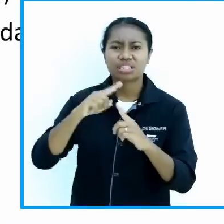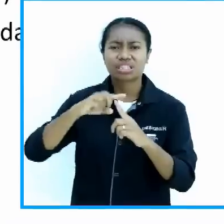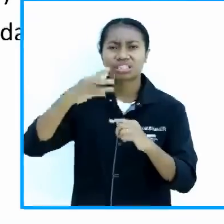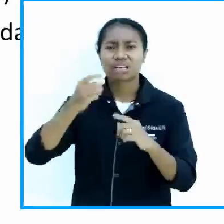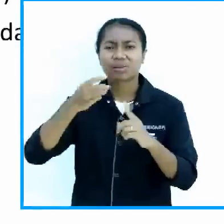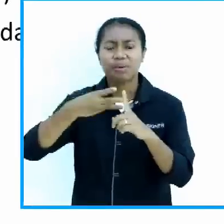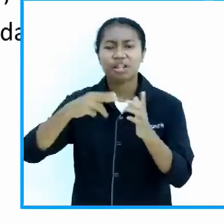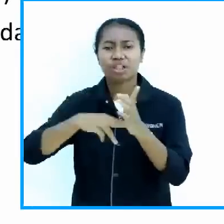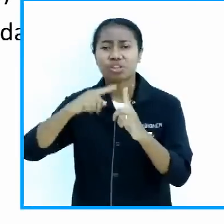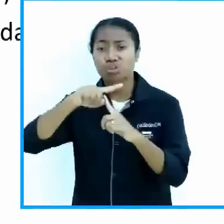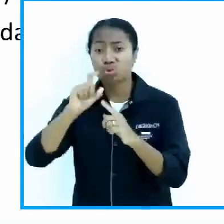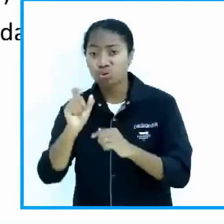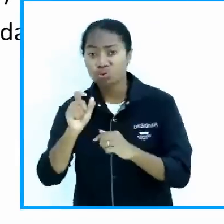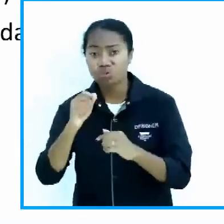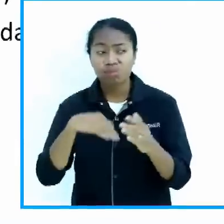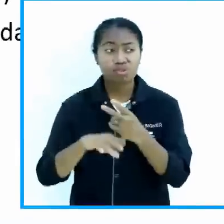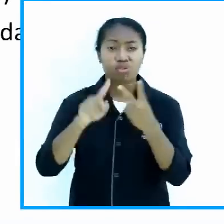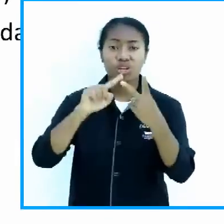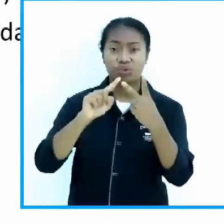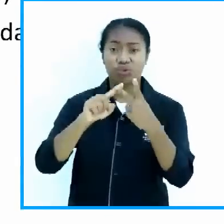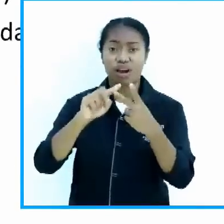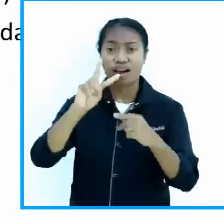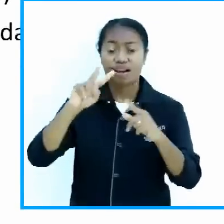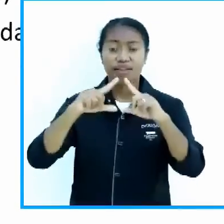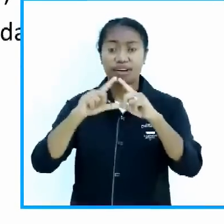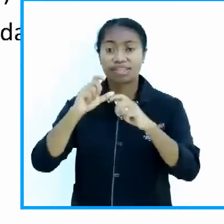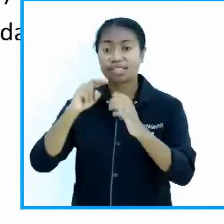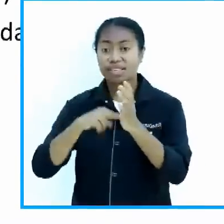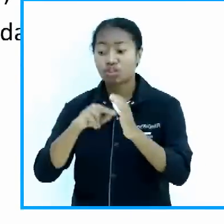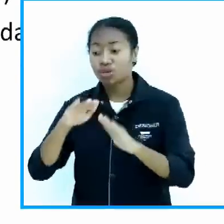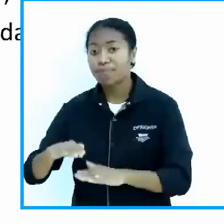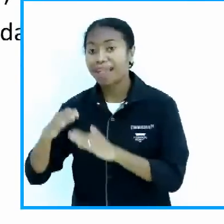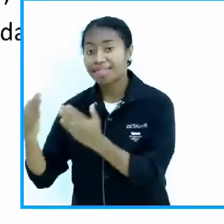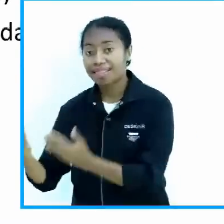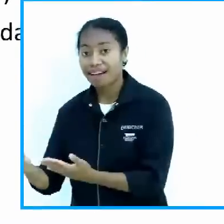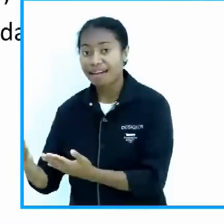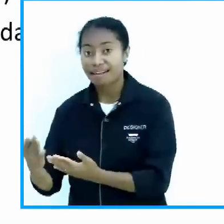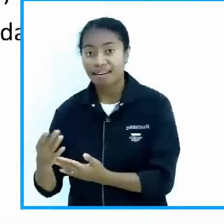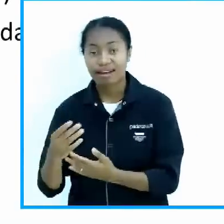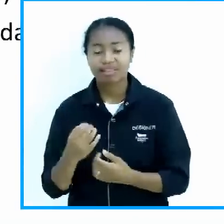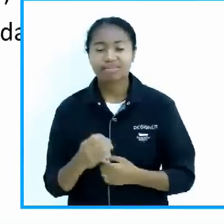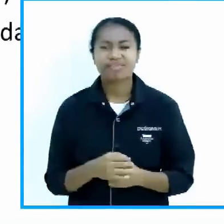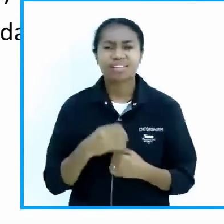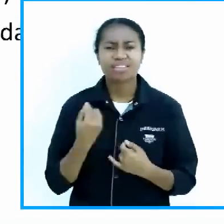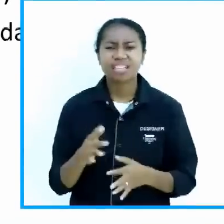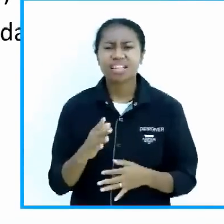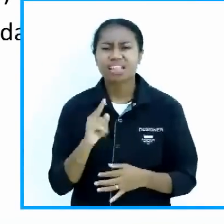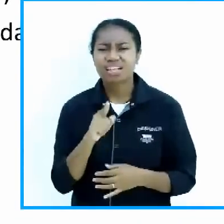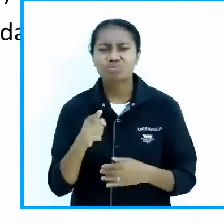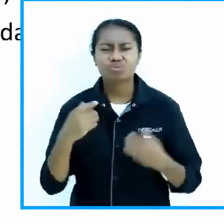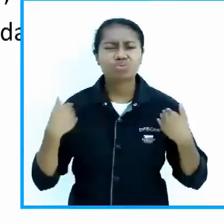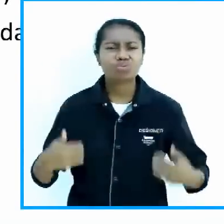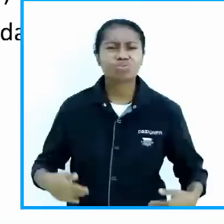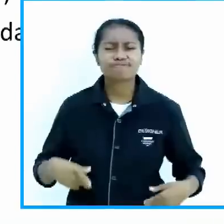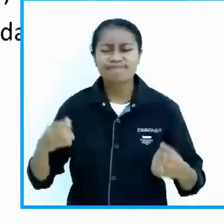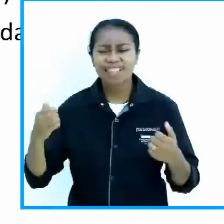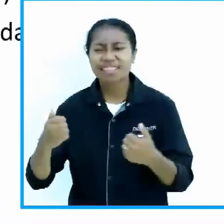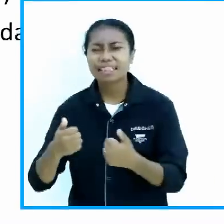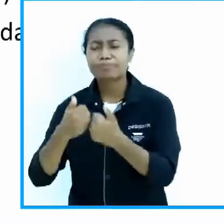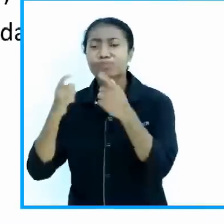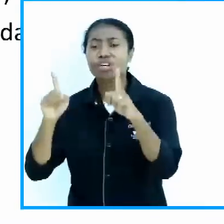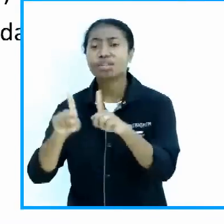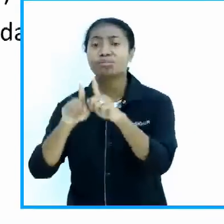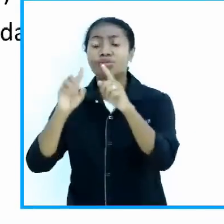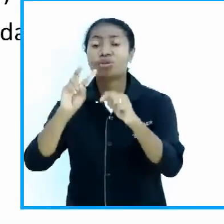kedua. Yang kedua ini vaksinnya dimatikan. Ya, jadi ternyata tubuh itu ketika ketemu virus tidak harus virus